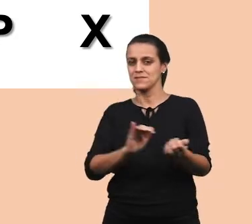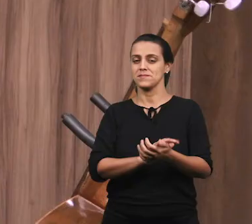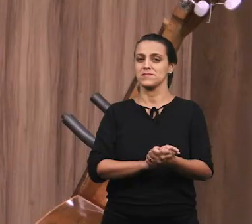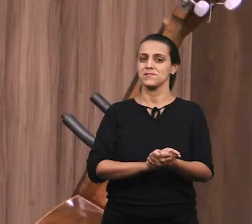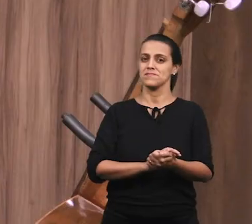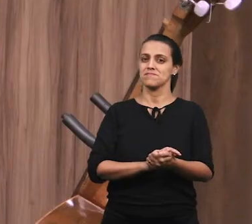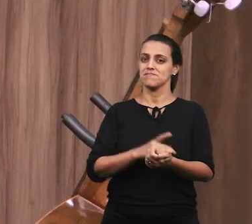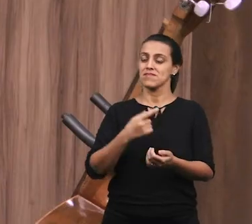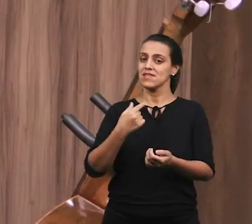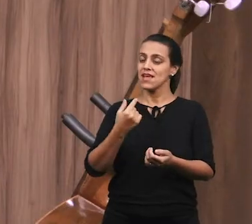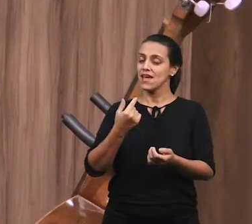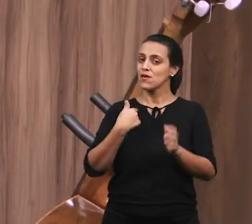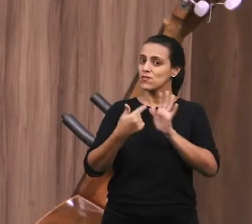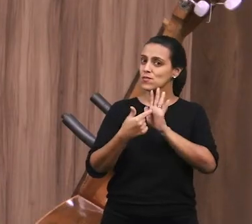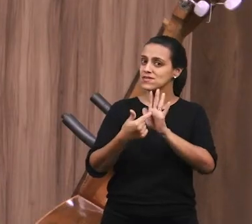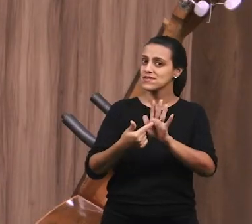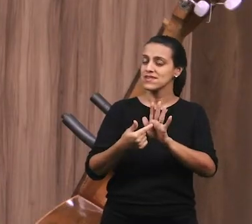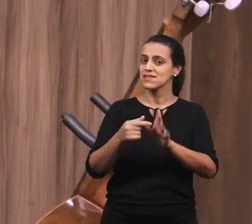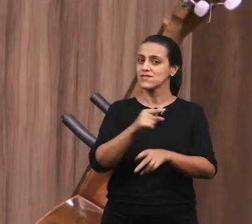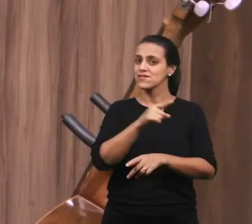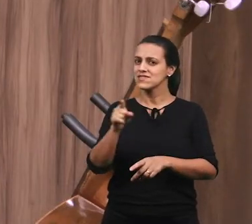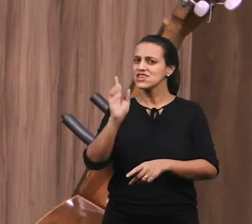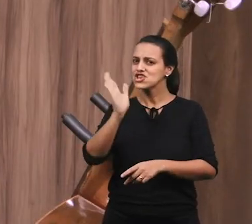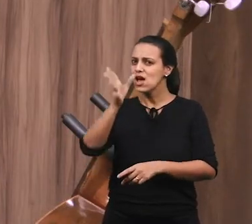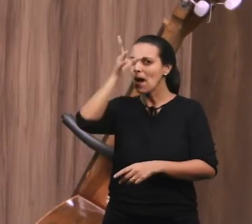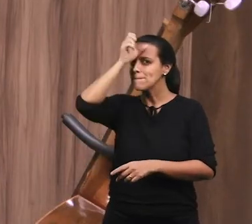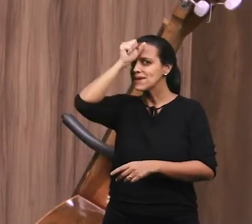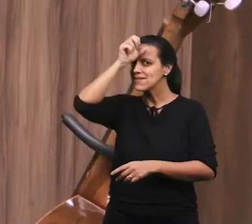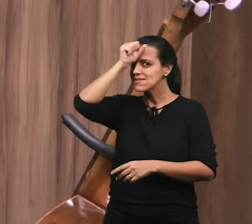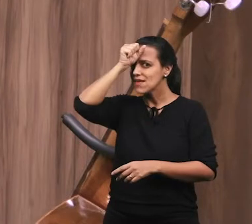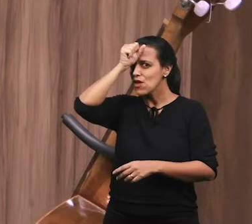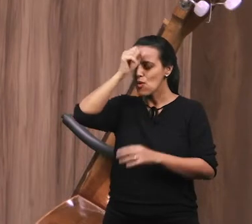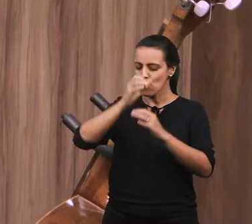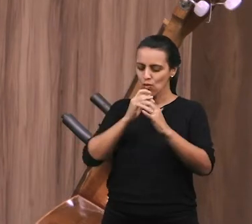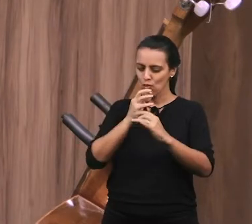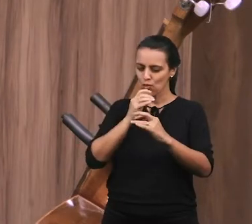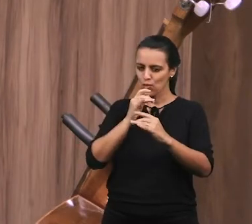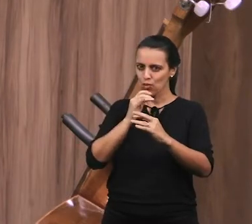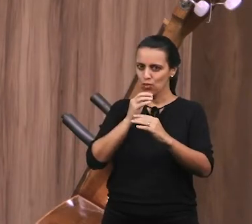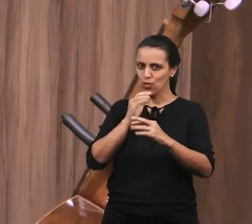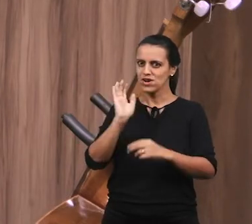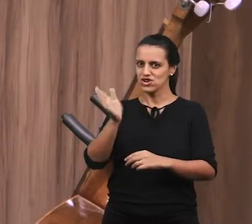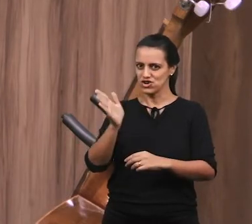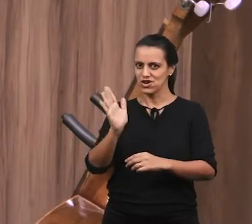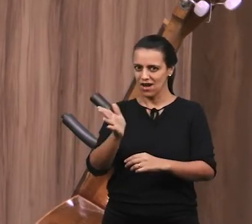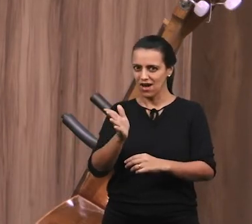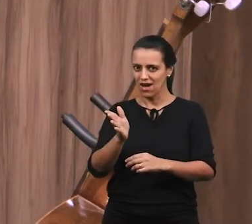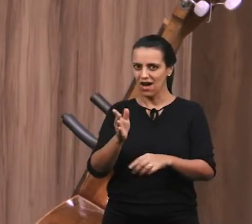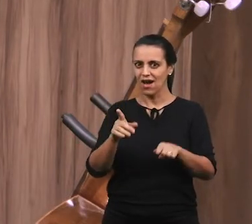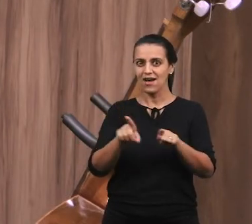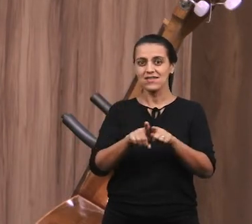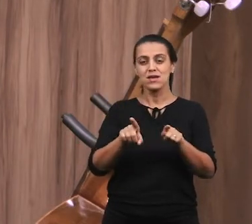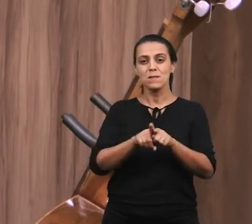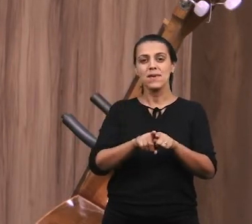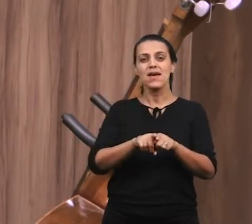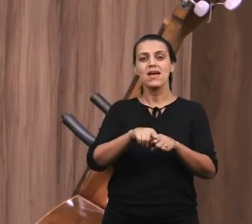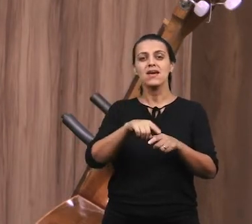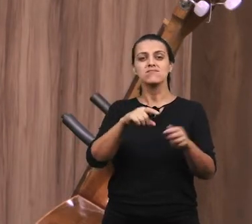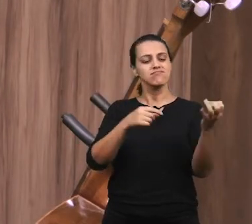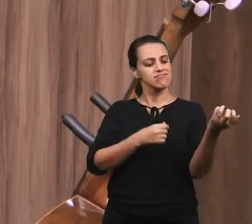И чтобы вам упростить, мы уже научились на флейте играть вступление,